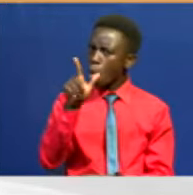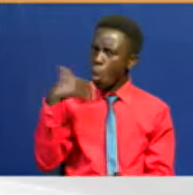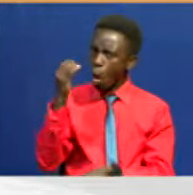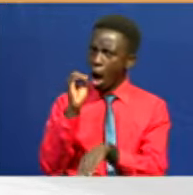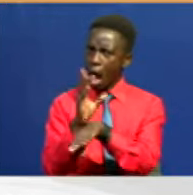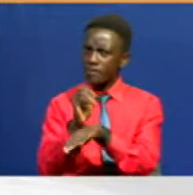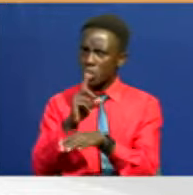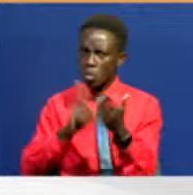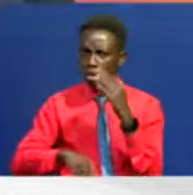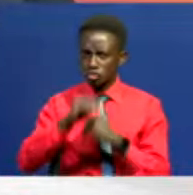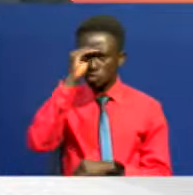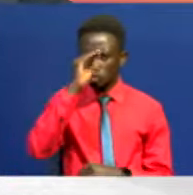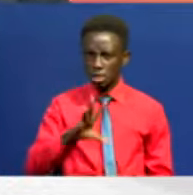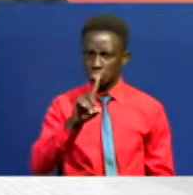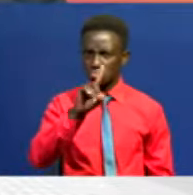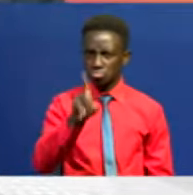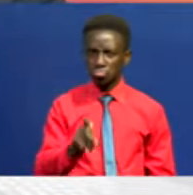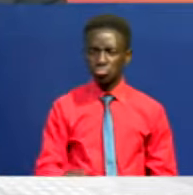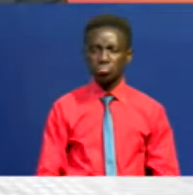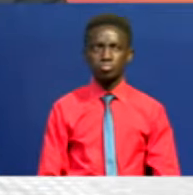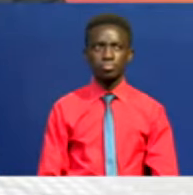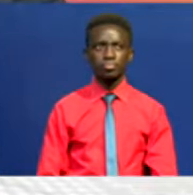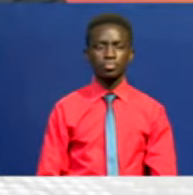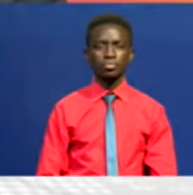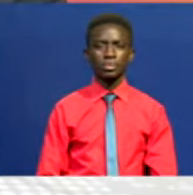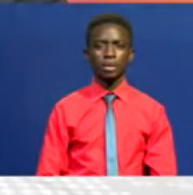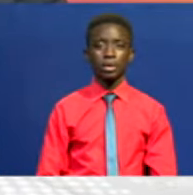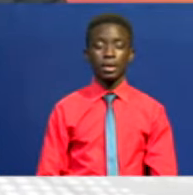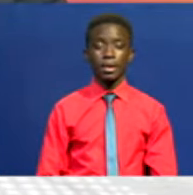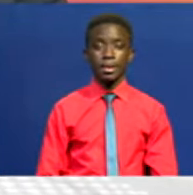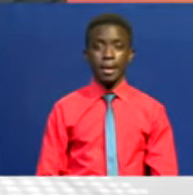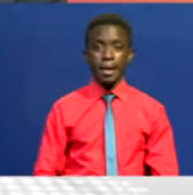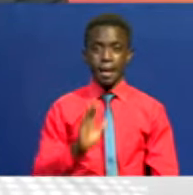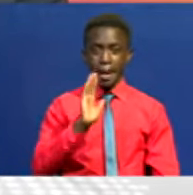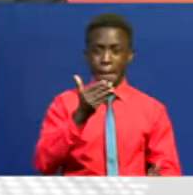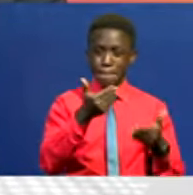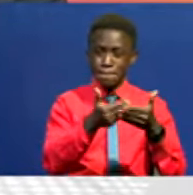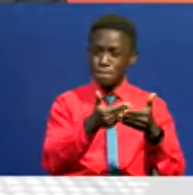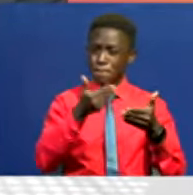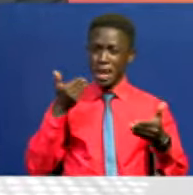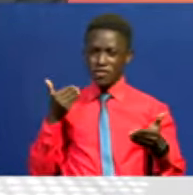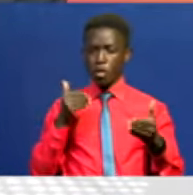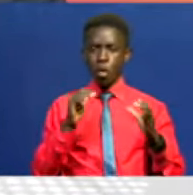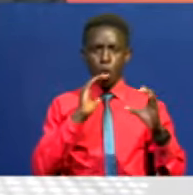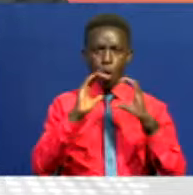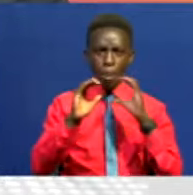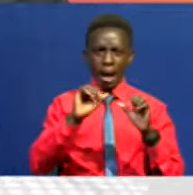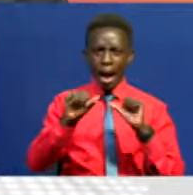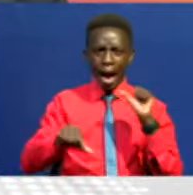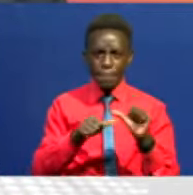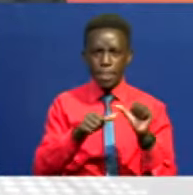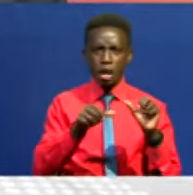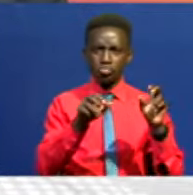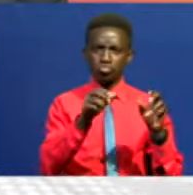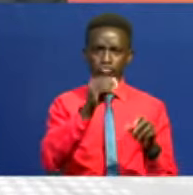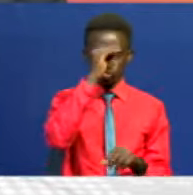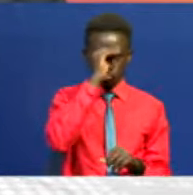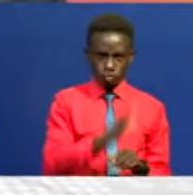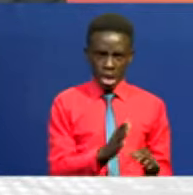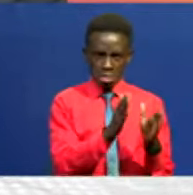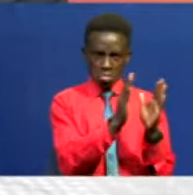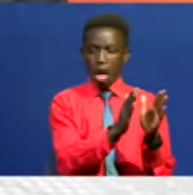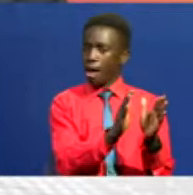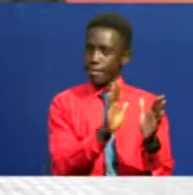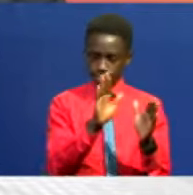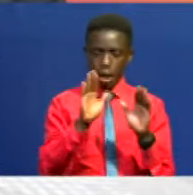kwanza? Asante. Kwanza kabla maybe tujaangazia wanafunzi, ni muhimu kwanza niambie wale